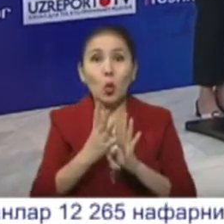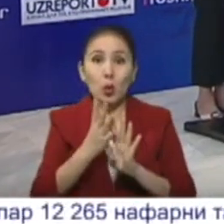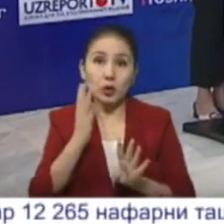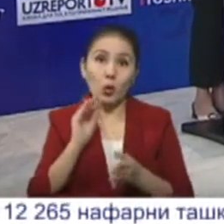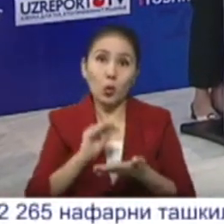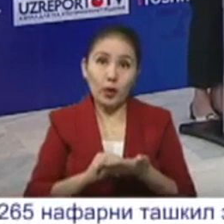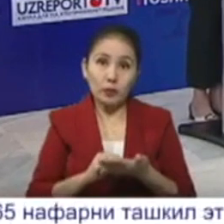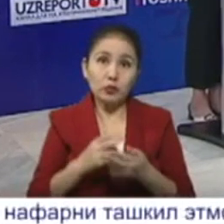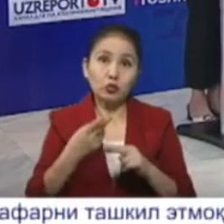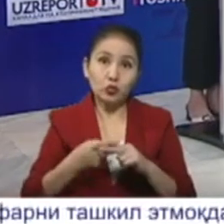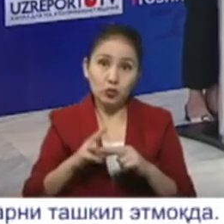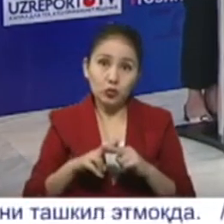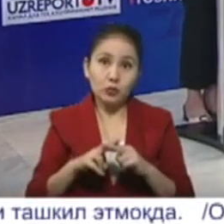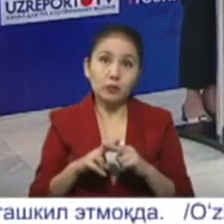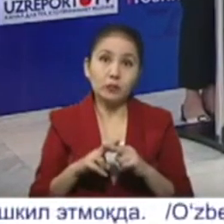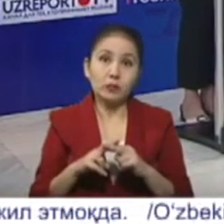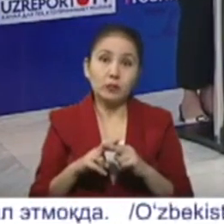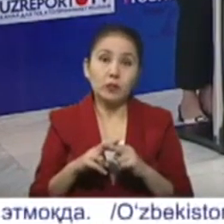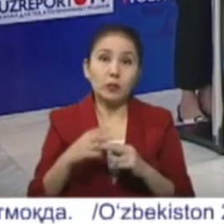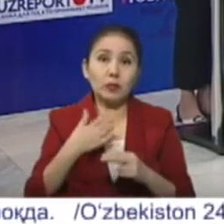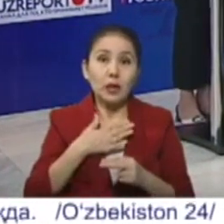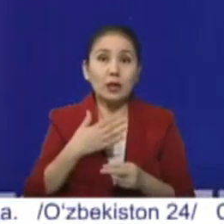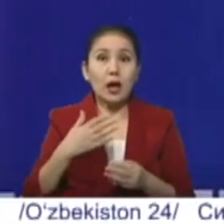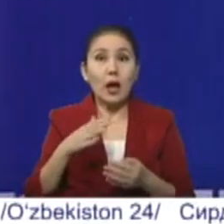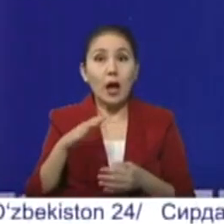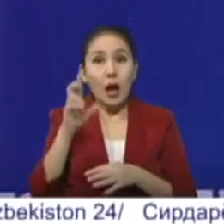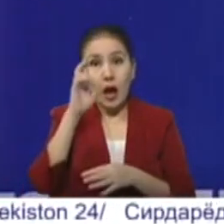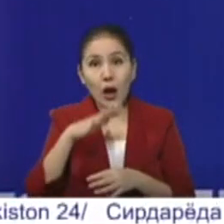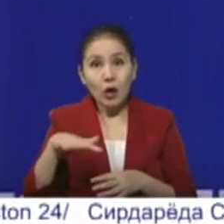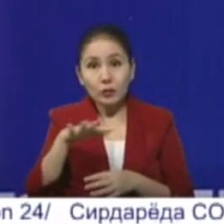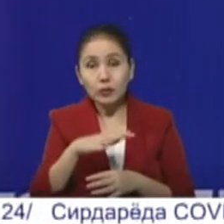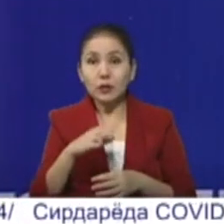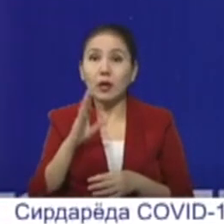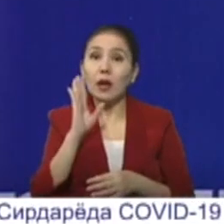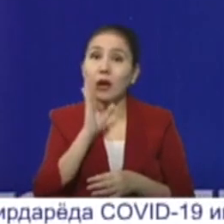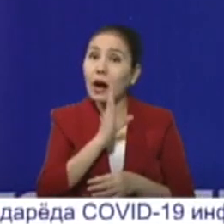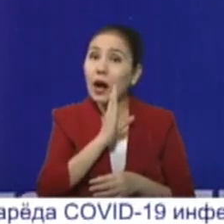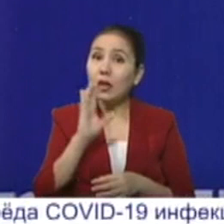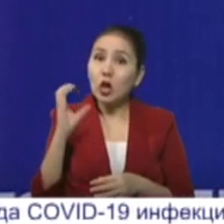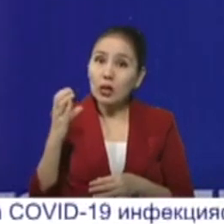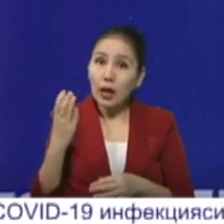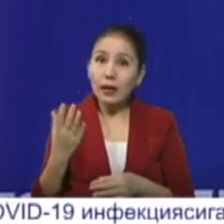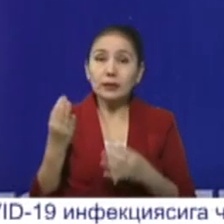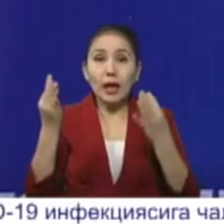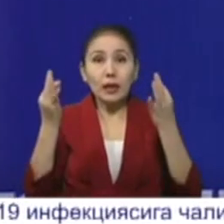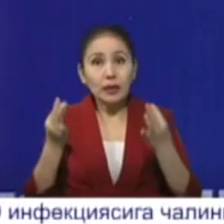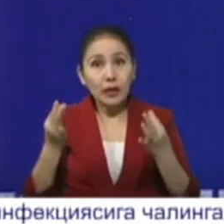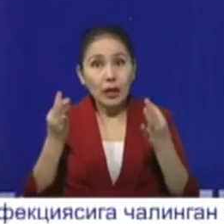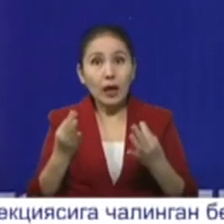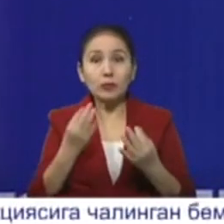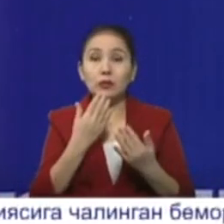qo'yamiz. Shuning uchun aholimizga hamda qaynonalarimizga, kelinlarimizga murojaat